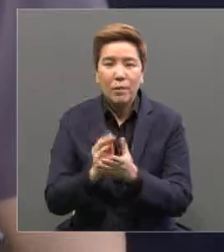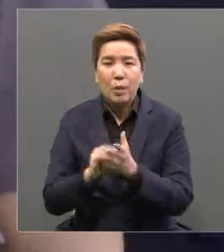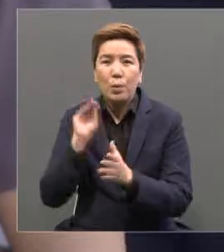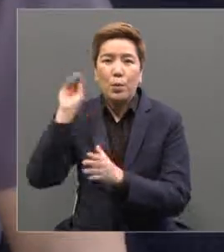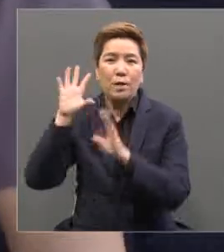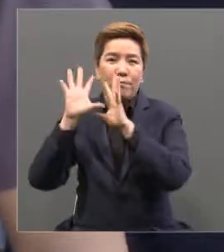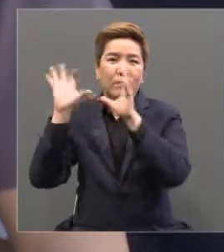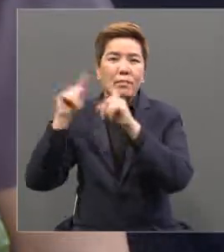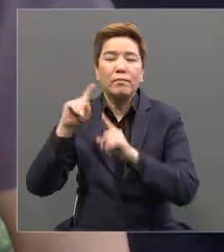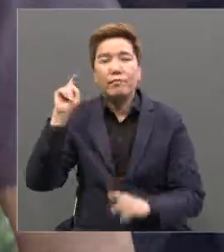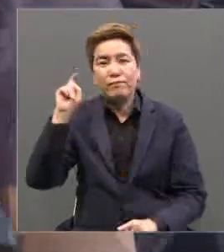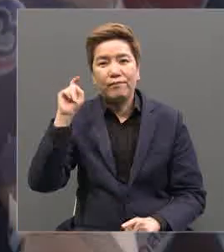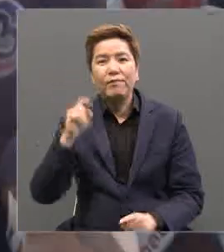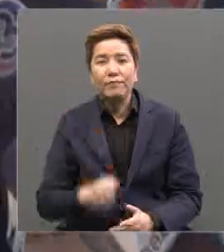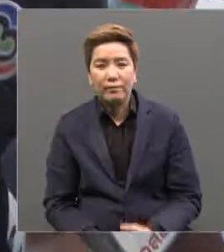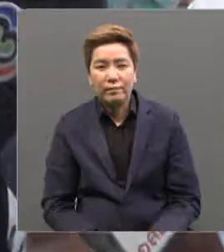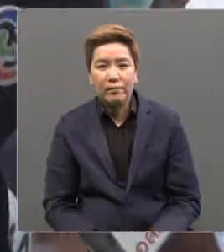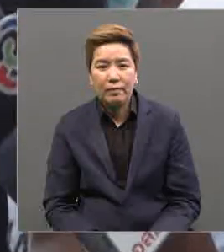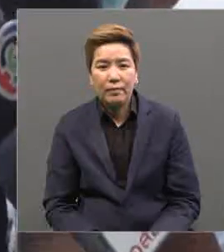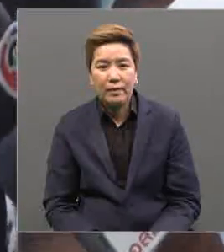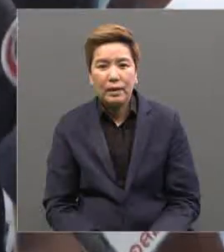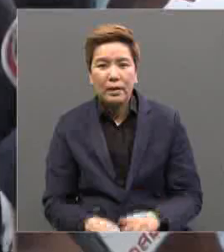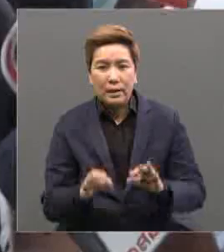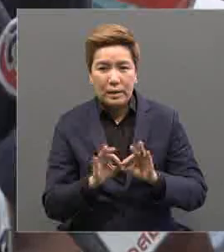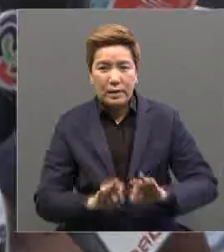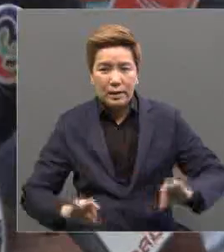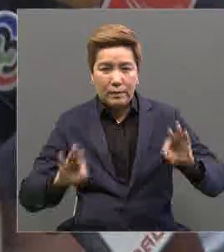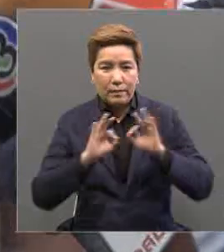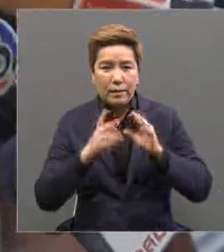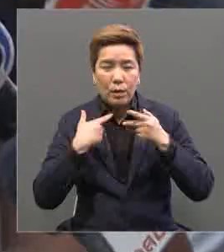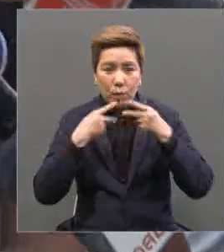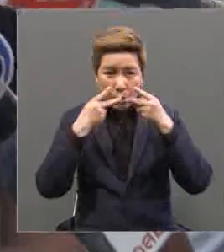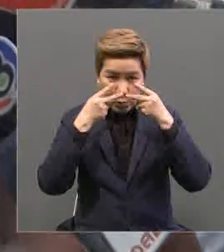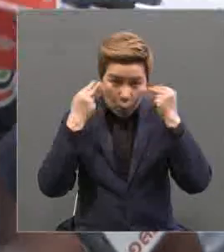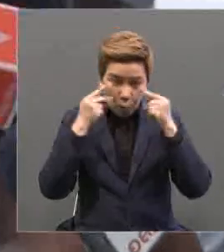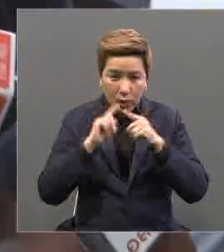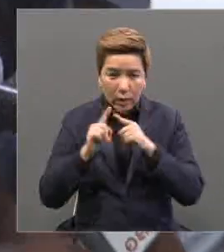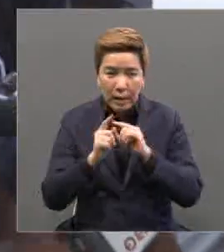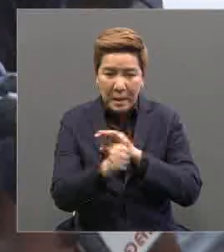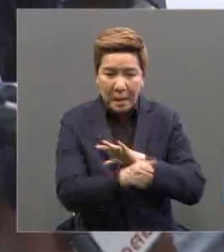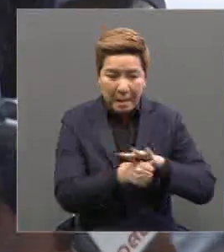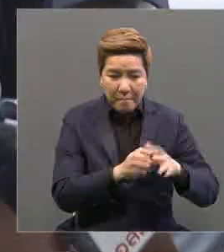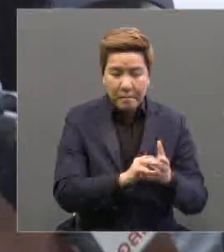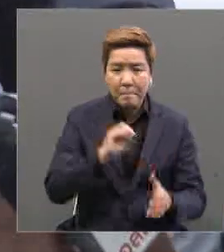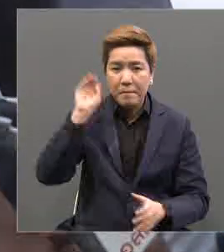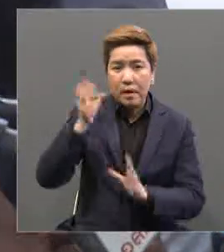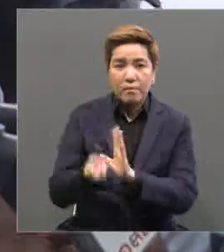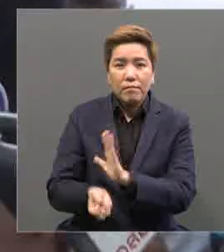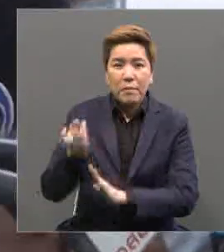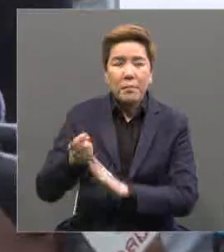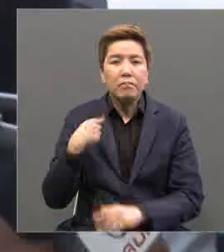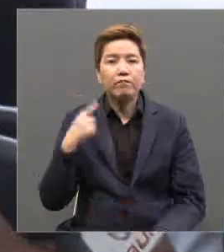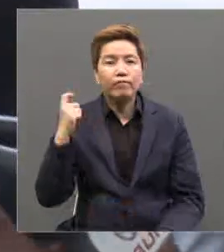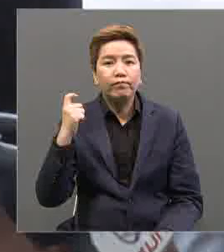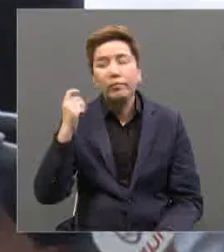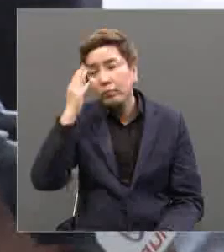ว้ในคลาวด์ได ้สาเหตุสำคัญที่อาชญากรหรือว่าผู้กระทำความผิดนะคะไม่ซ่อนสื่อลามกเด็กหรือว่า